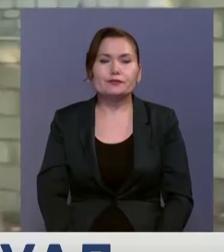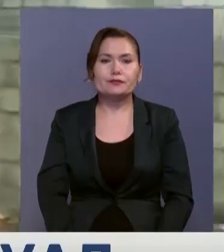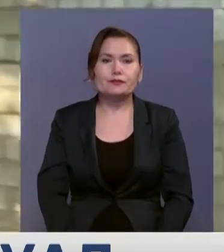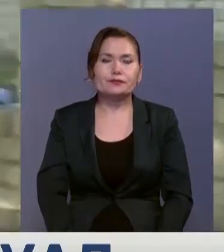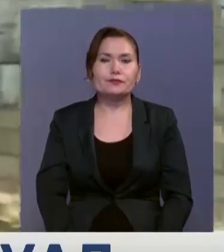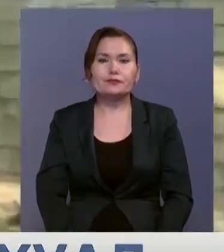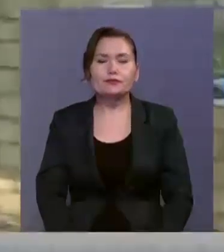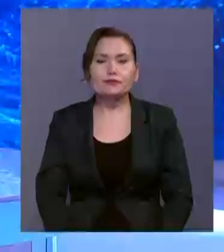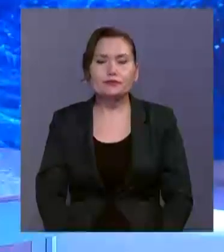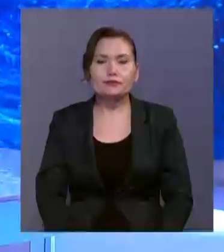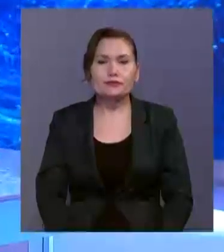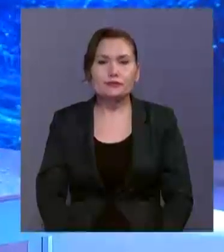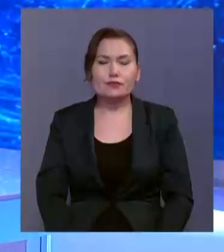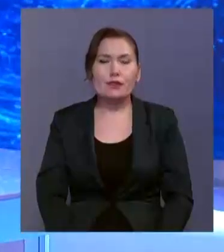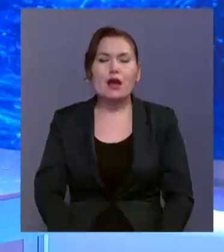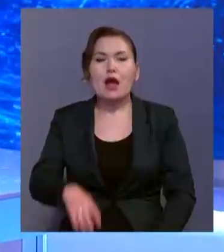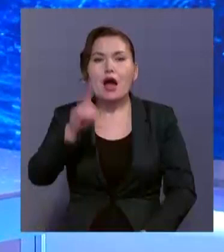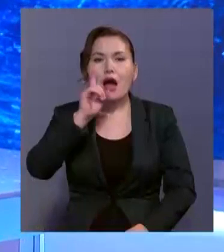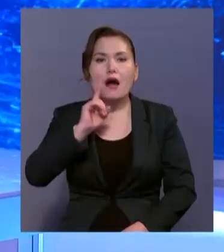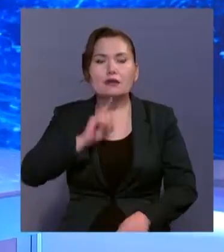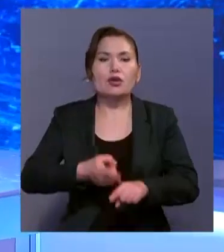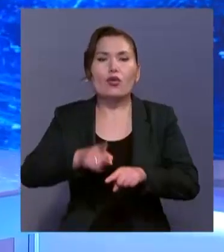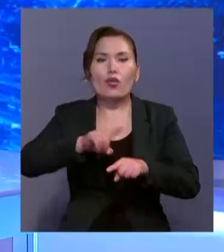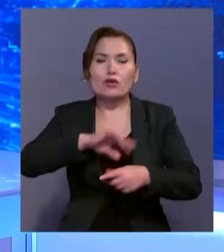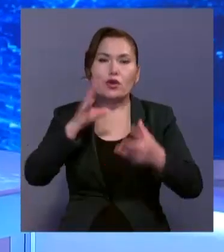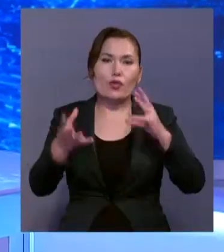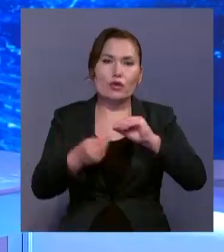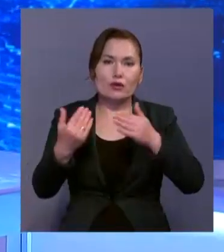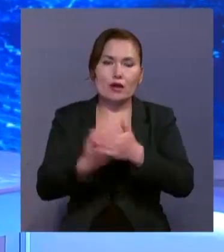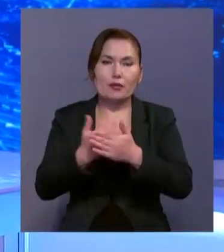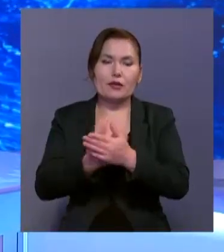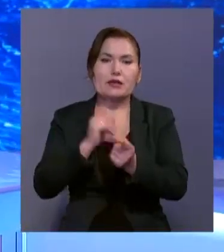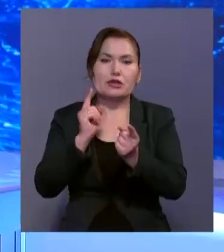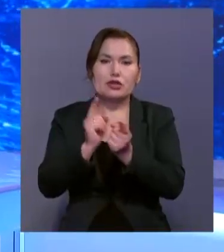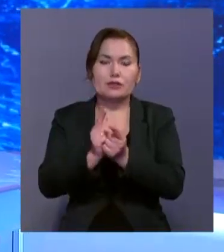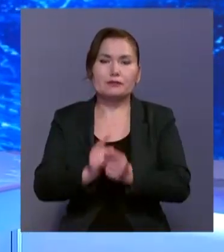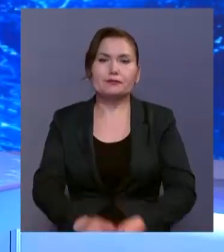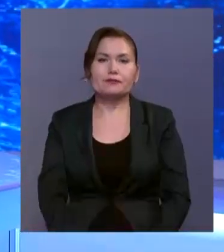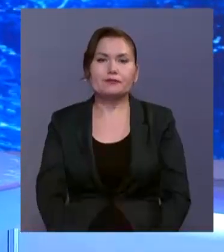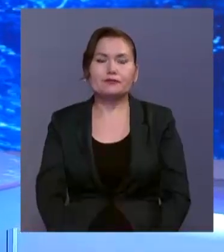Құрметті көрермендер, әзірге айтарымыз осы. Назарларыңызға рахмет.